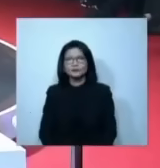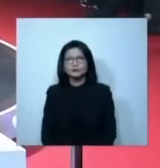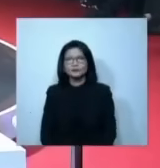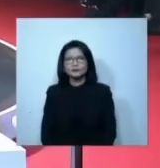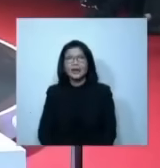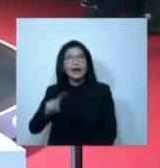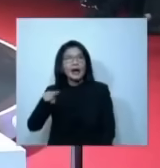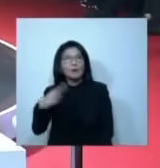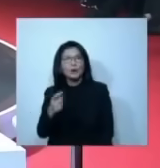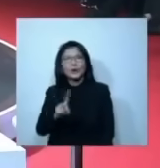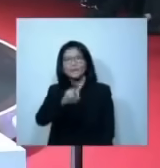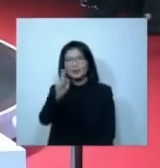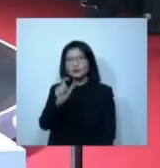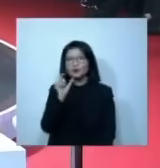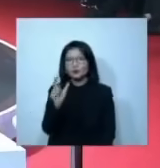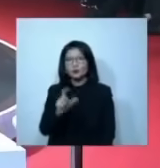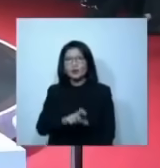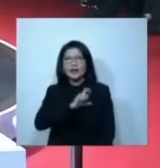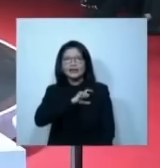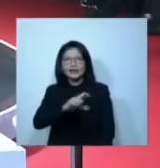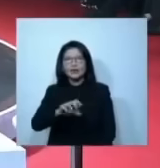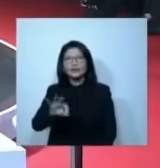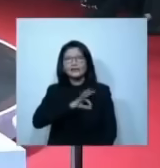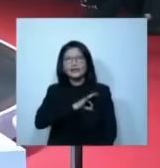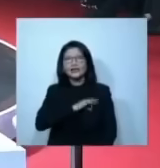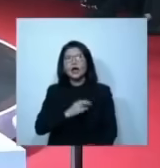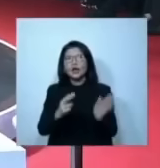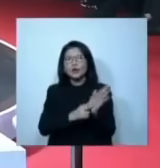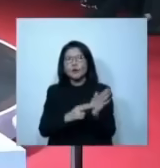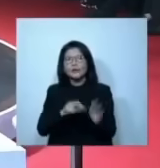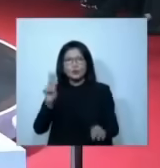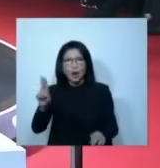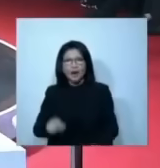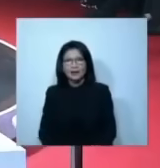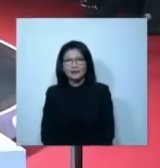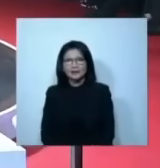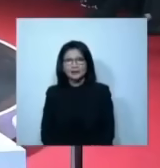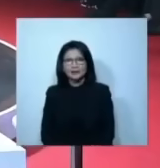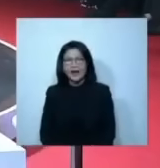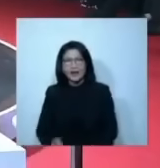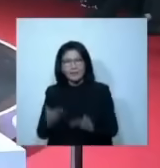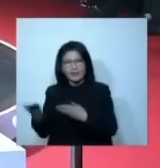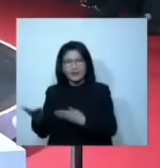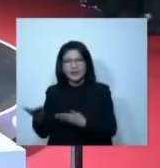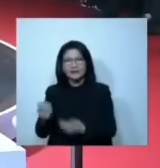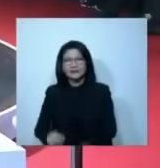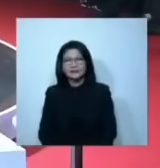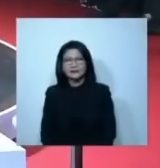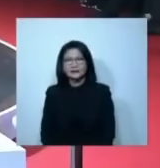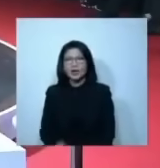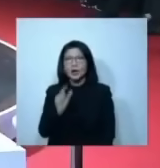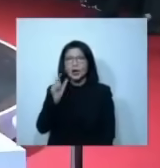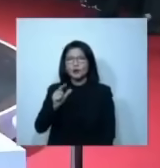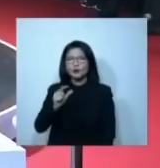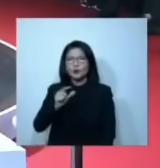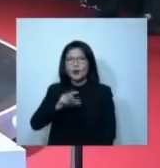mematriikan kan paku pengaruhnya yang konkret gitu ya seperti Pak Ganjar bertanya kepada Anis anda setuju enggak sih tentang IKN gitu